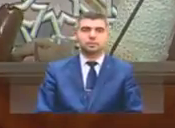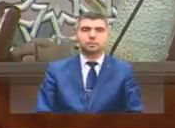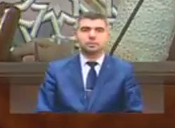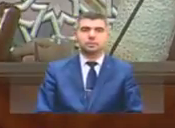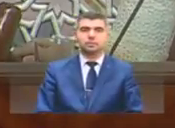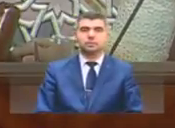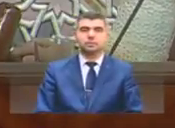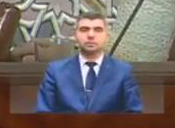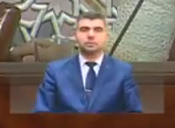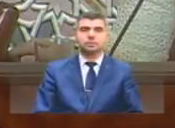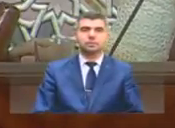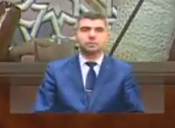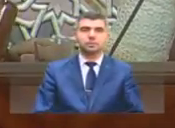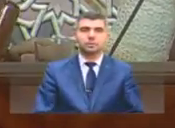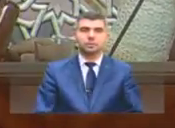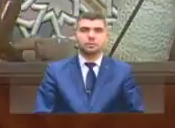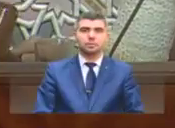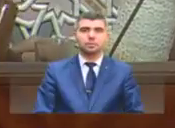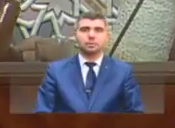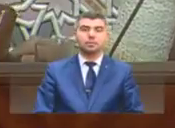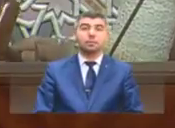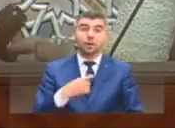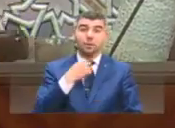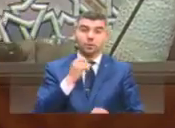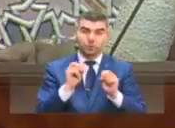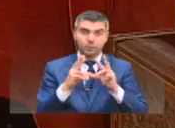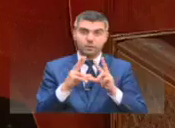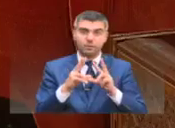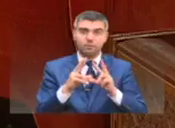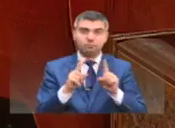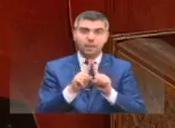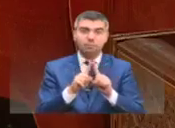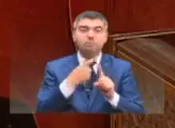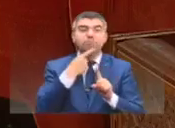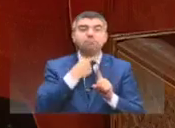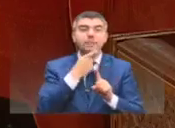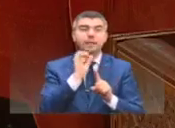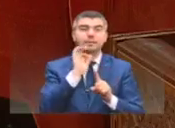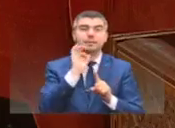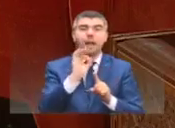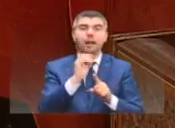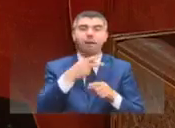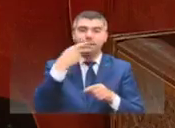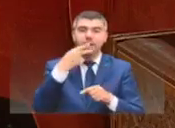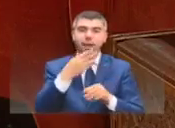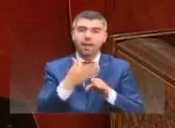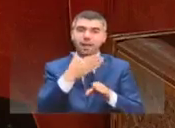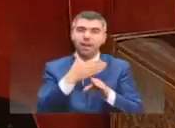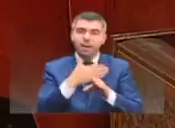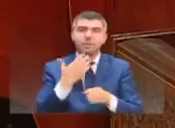شكرا. تفضلي تفضلي. احييكي على هذه النبرة ديال اللي تكلمتي بها وعلى هذه الحرقة اللي تكلمتي على واحد